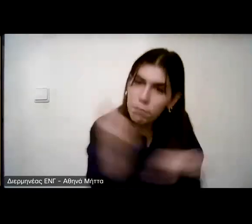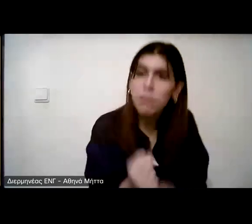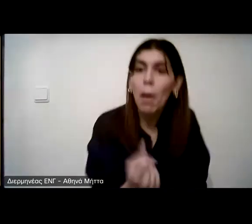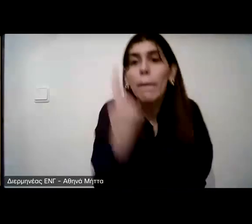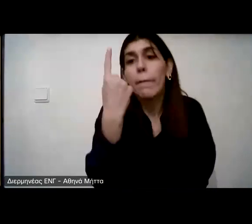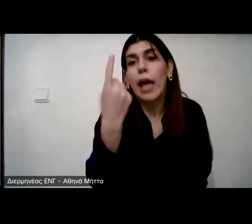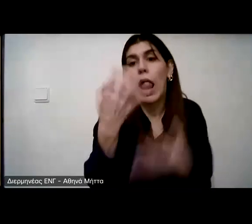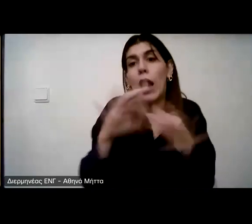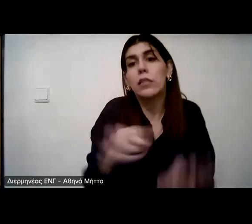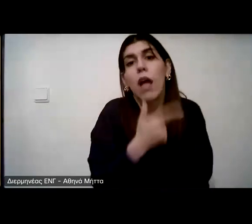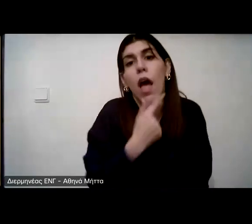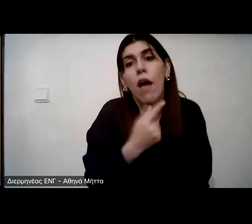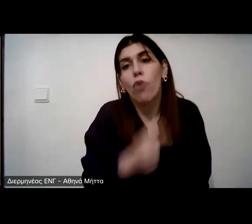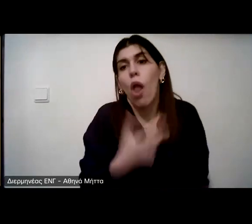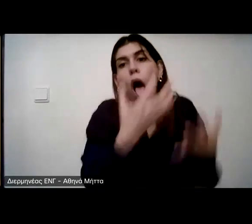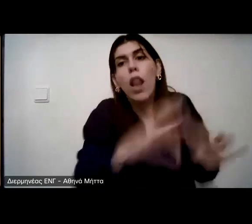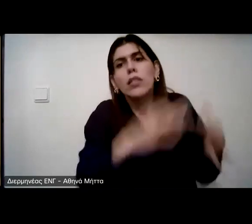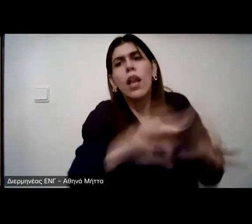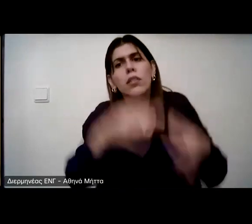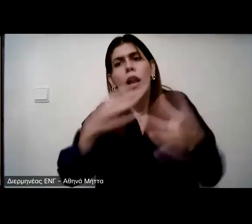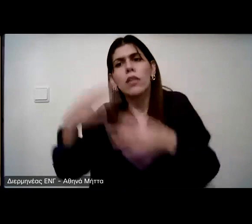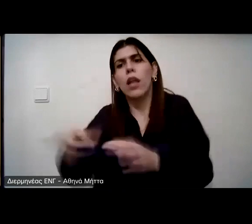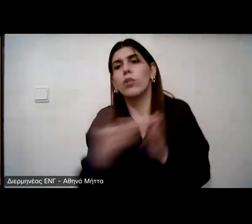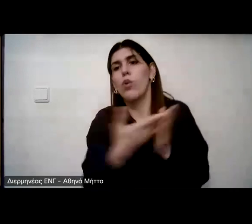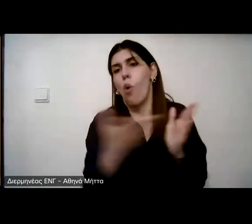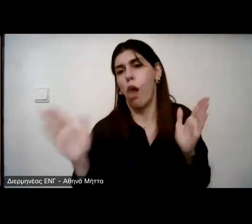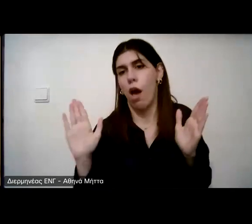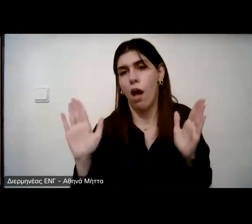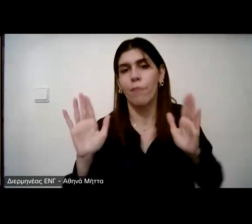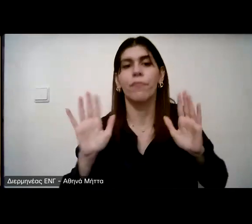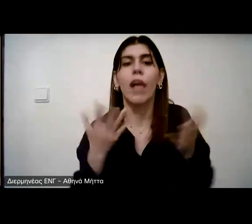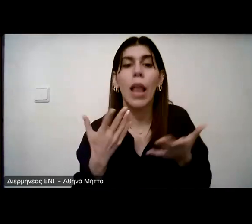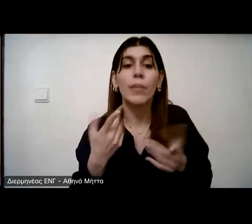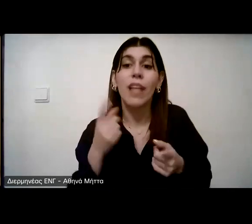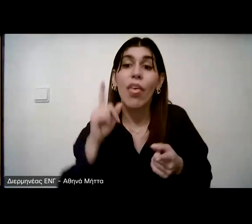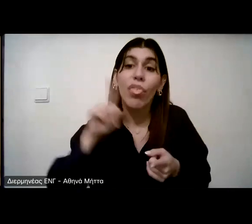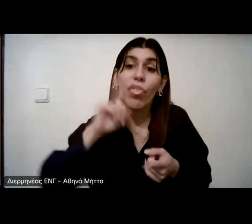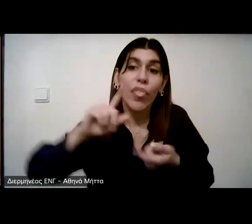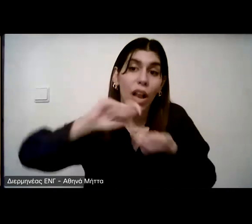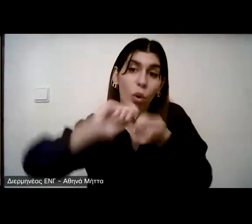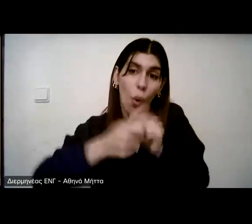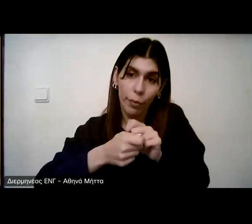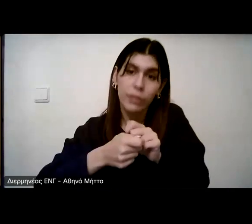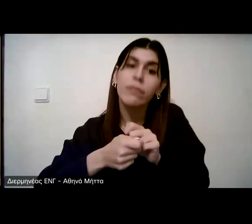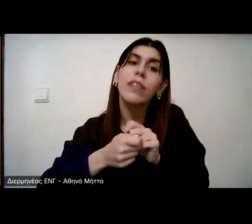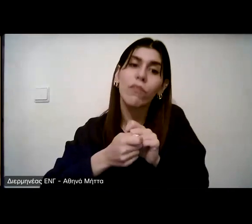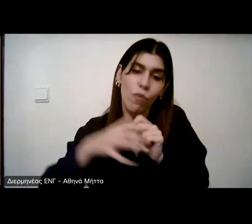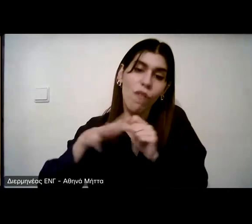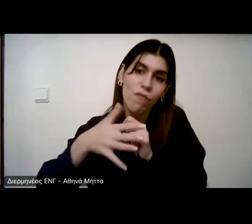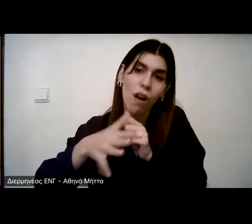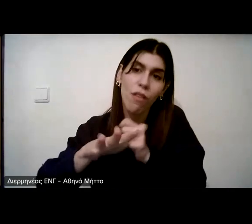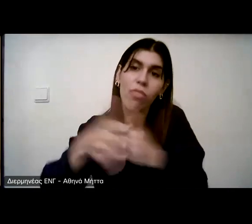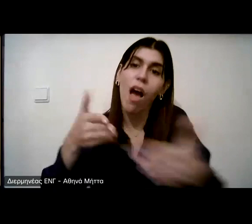λύση με δεδομένο ότι η θηλυκοποίηση οδηγεί πάρα πολύ γρήγορα σε αδιέξοδα,